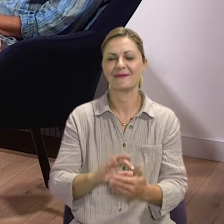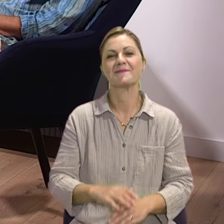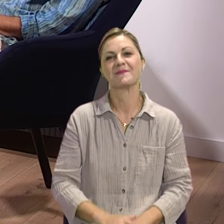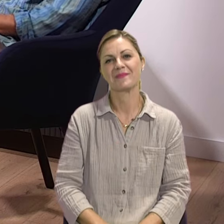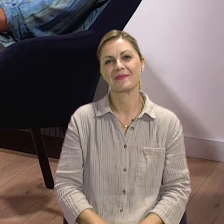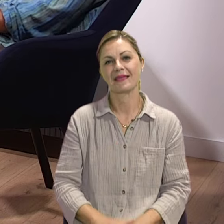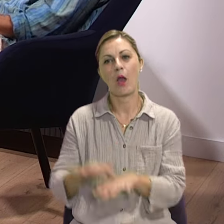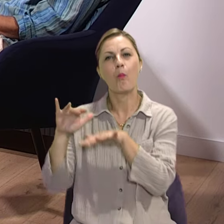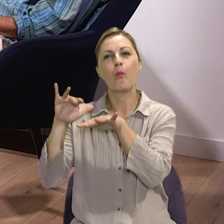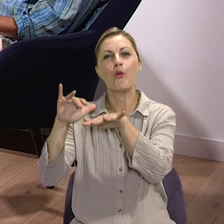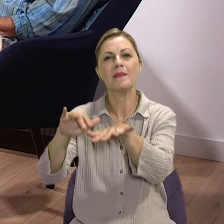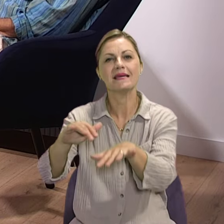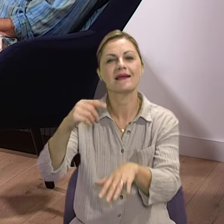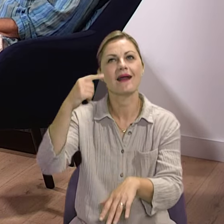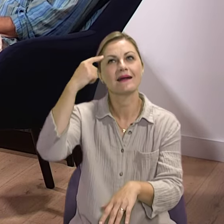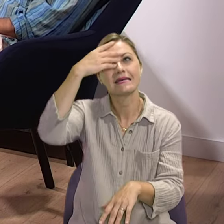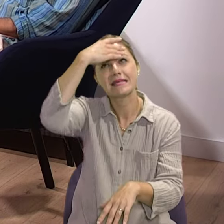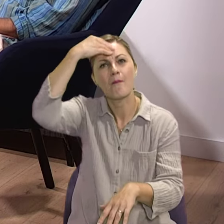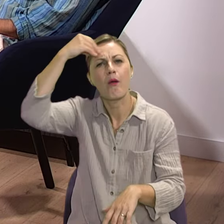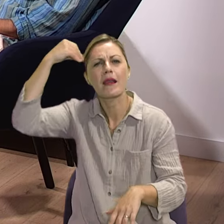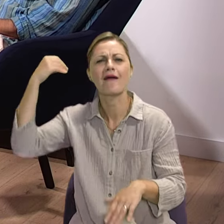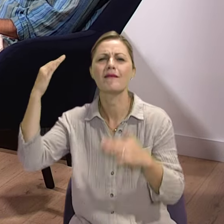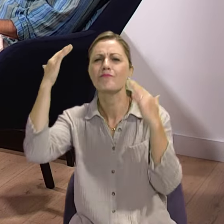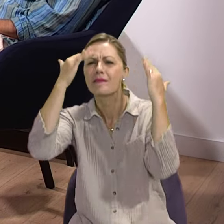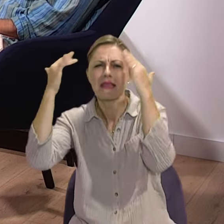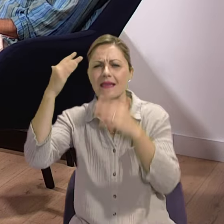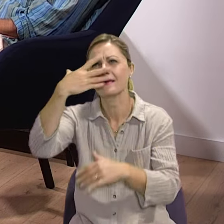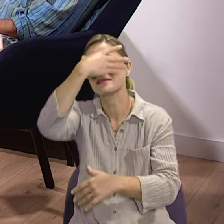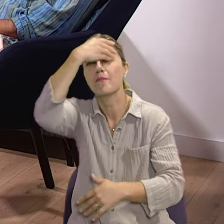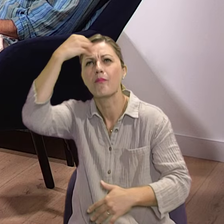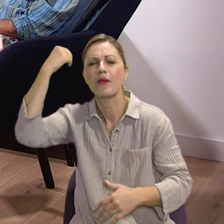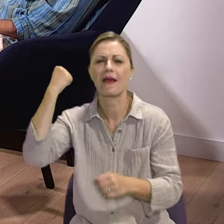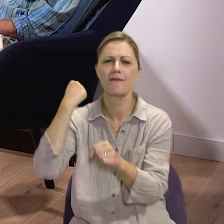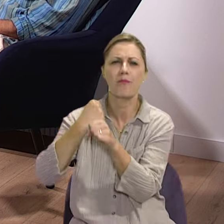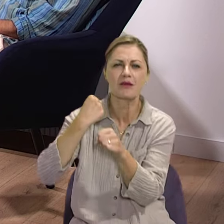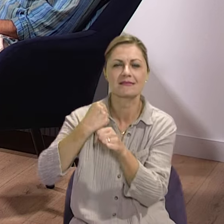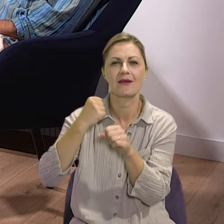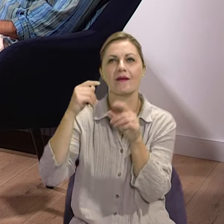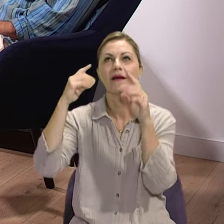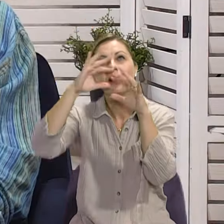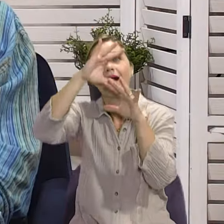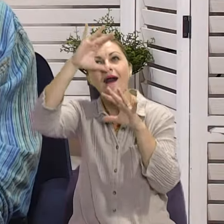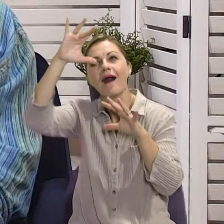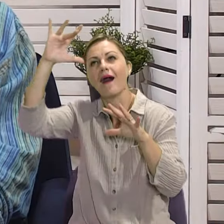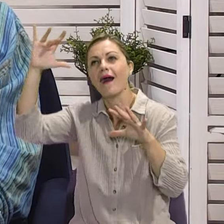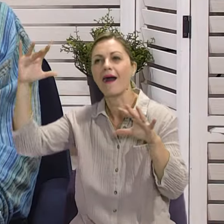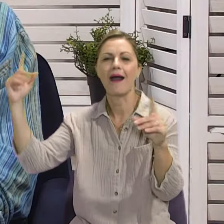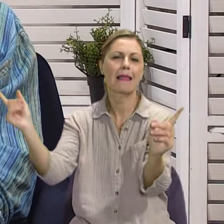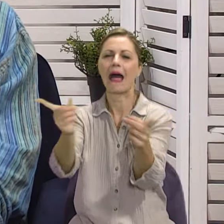svakodnevnog. Odvedete nas u neki čarobni drugi svijet, paralelni. Apsolutno. Sretni. Pa da.